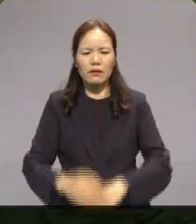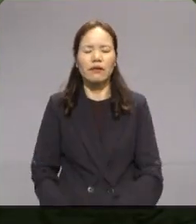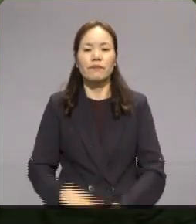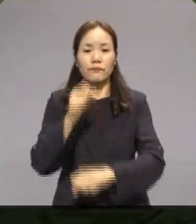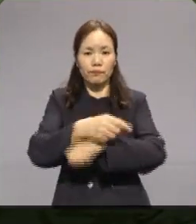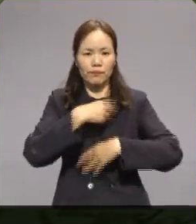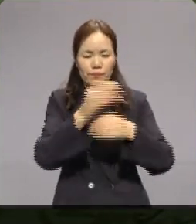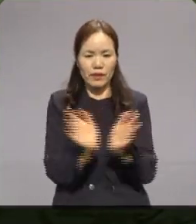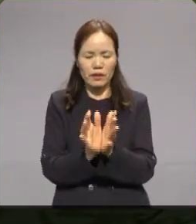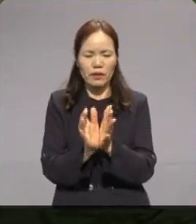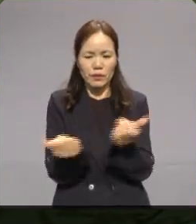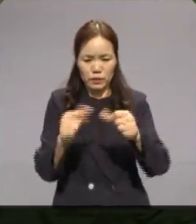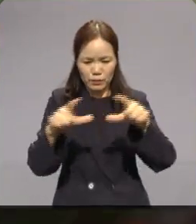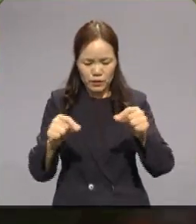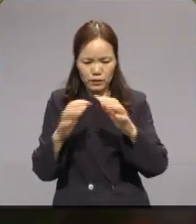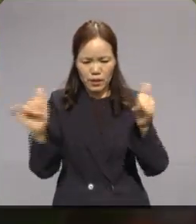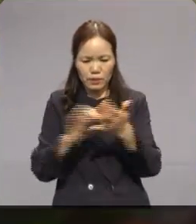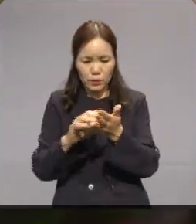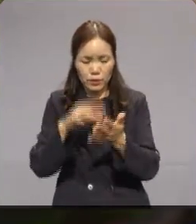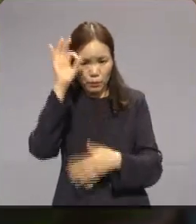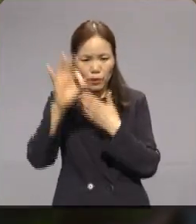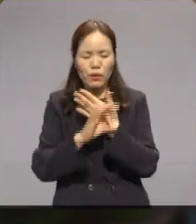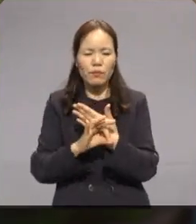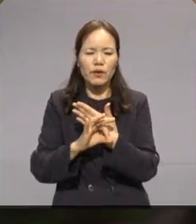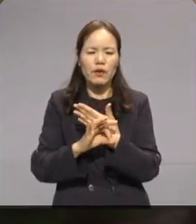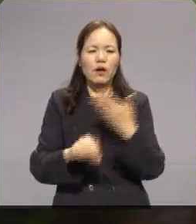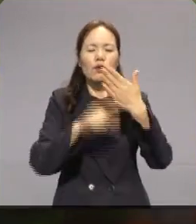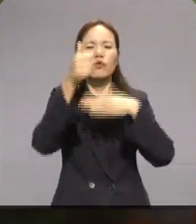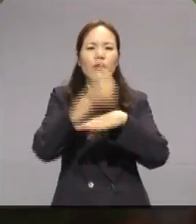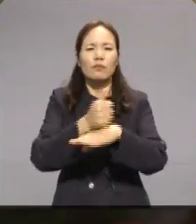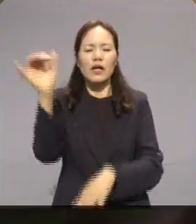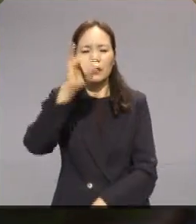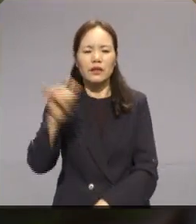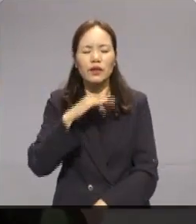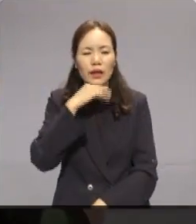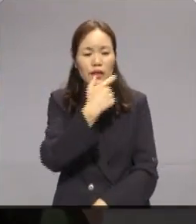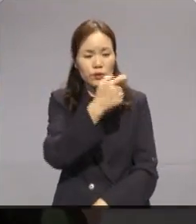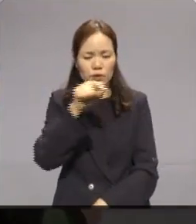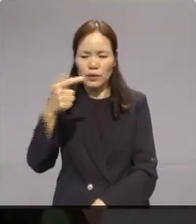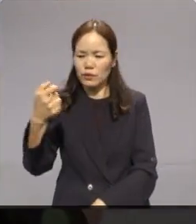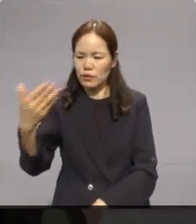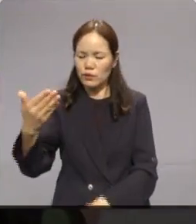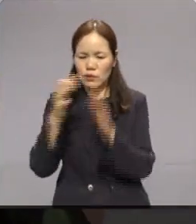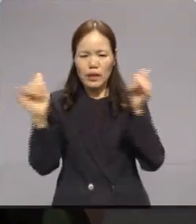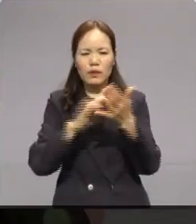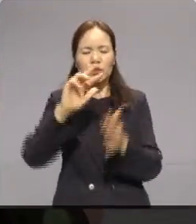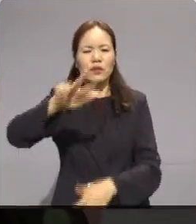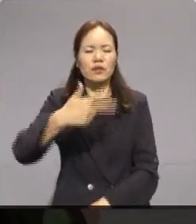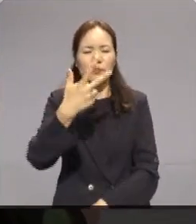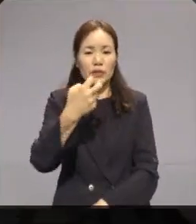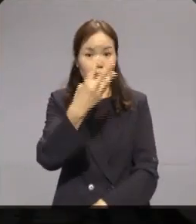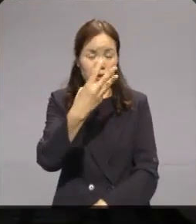행정안전부 주민 등록 인구 통계에 따르면 지난 달말 기준 전국의 60세부터 69세가 인구는